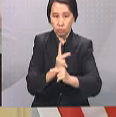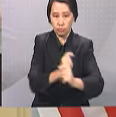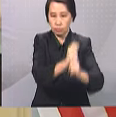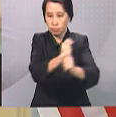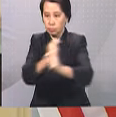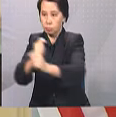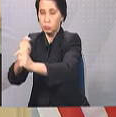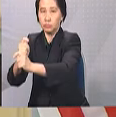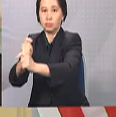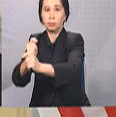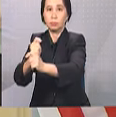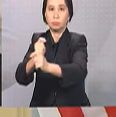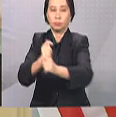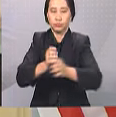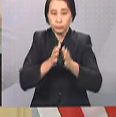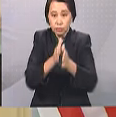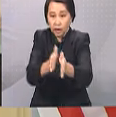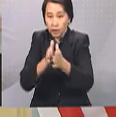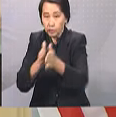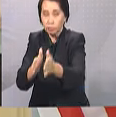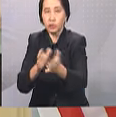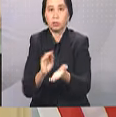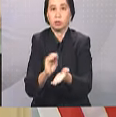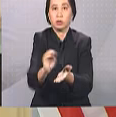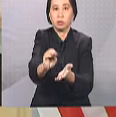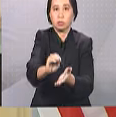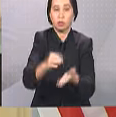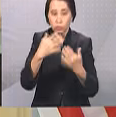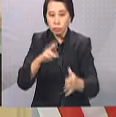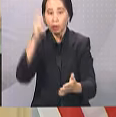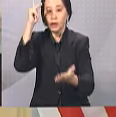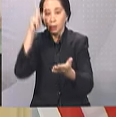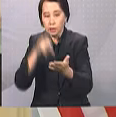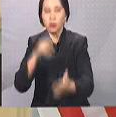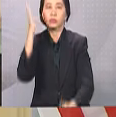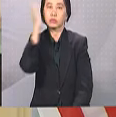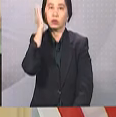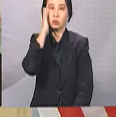di lorong-lorong tikus yang telah pun dikenal pasti.